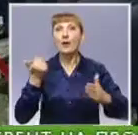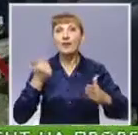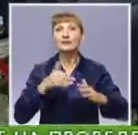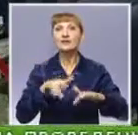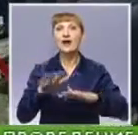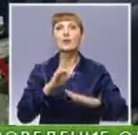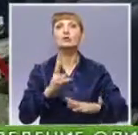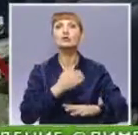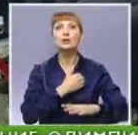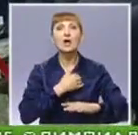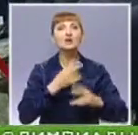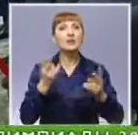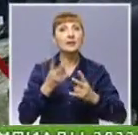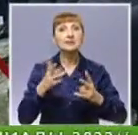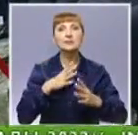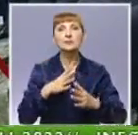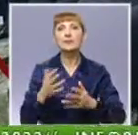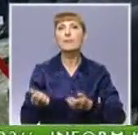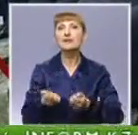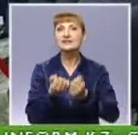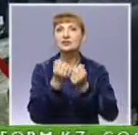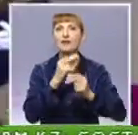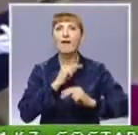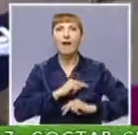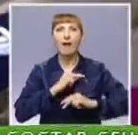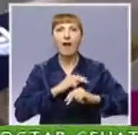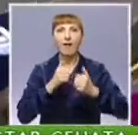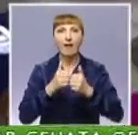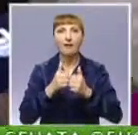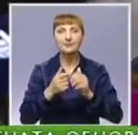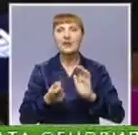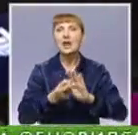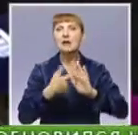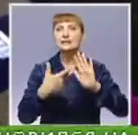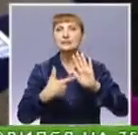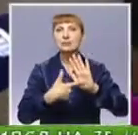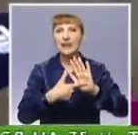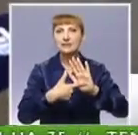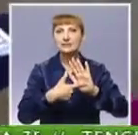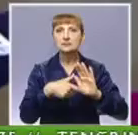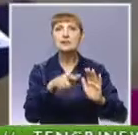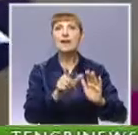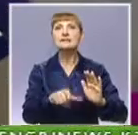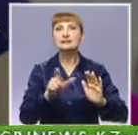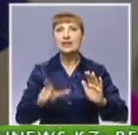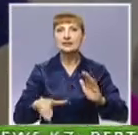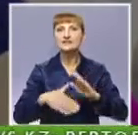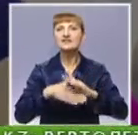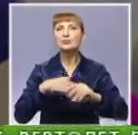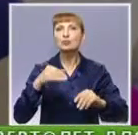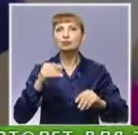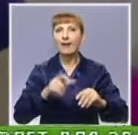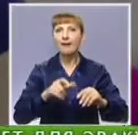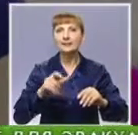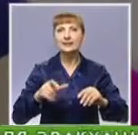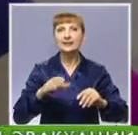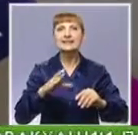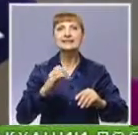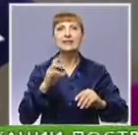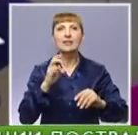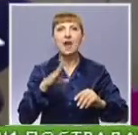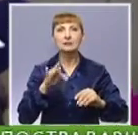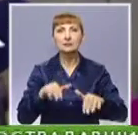этапа желающим необходимо было заручиться поддержкой коллег. 17 кандидатов в депутаты Сената, им было отказано